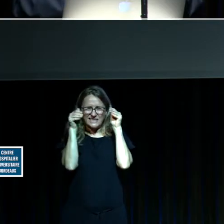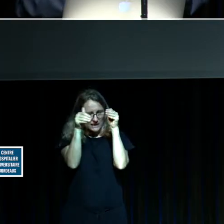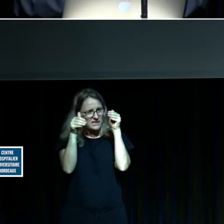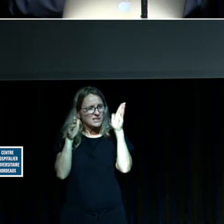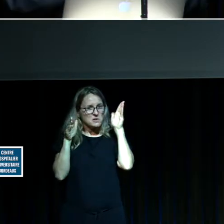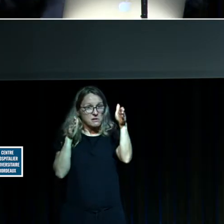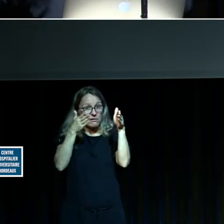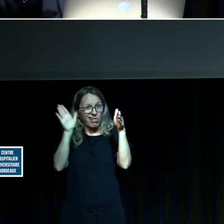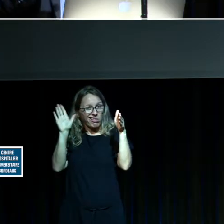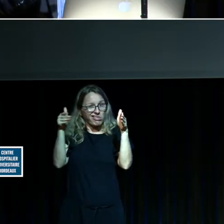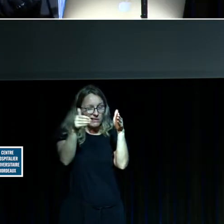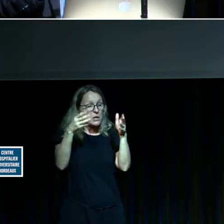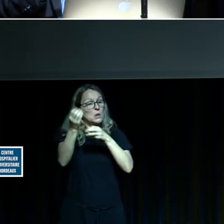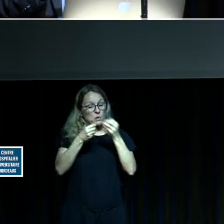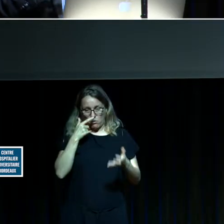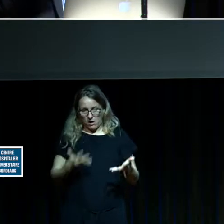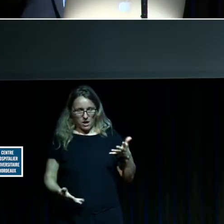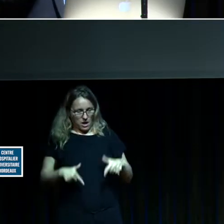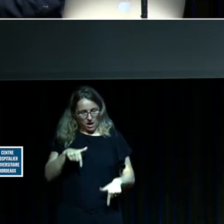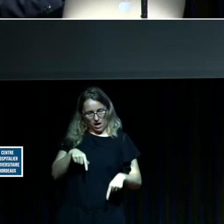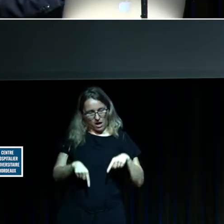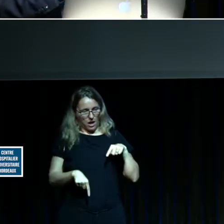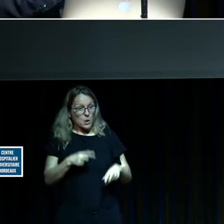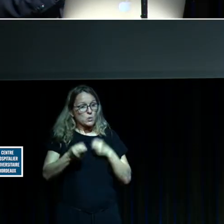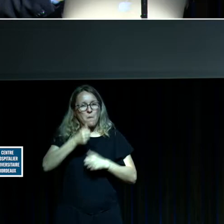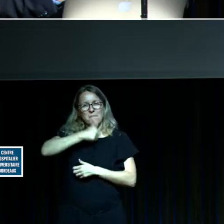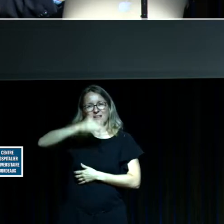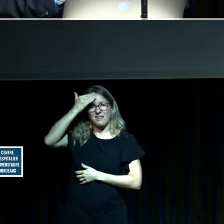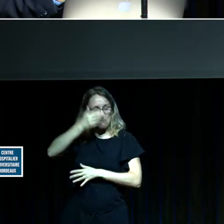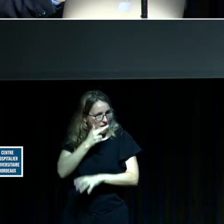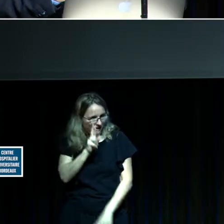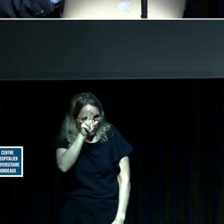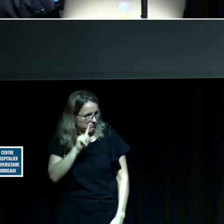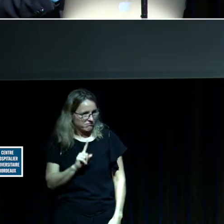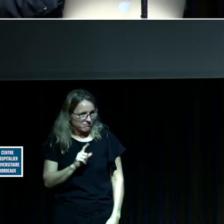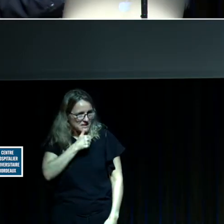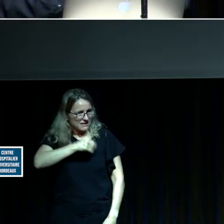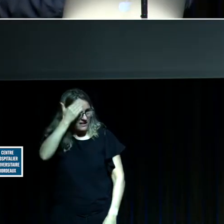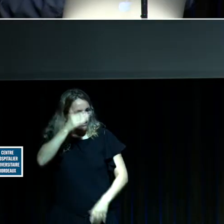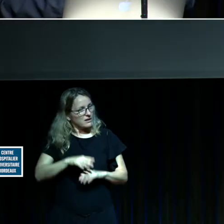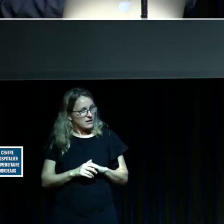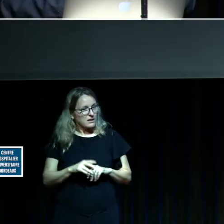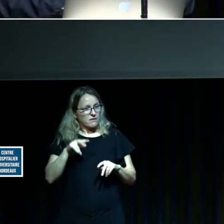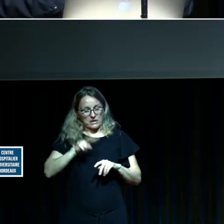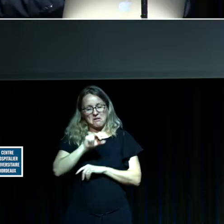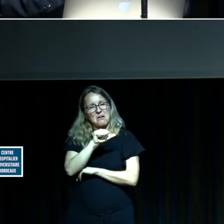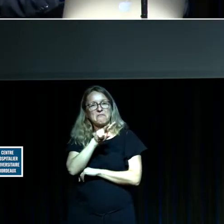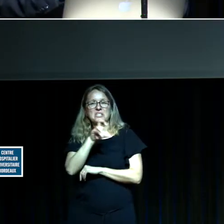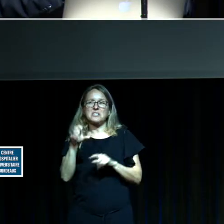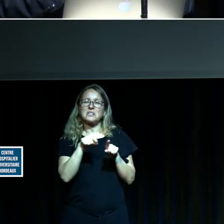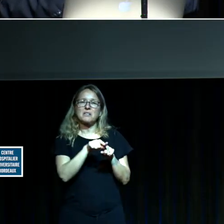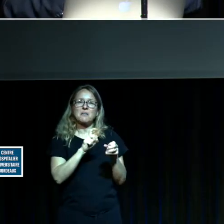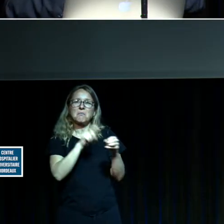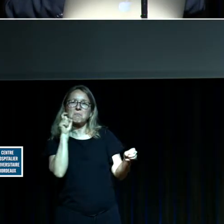de l'équilibre ou des maux de tête. Mais les maux de tête ne sont pas très fréquents. On a des maux de tête dans l'AVC dans à peu